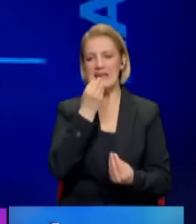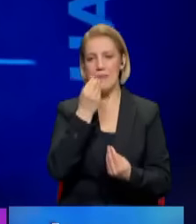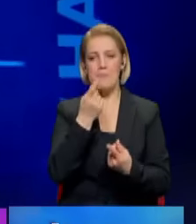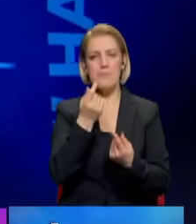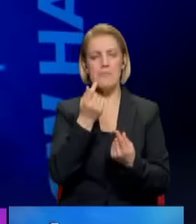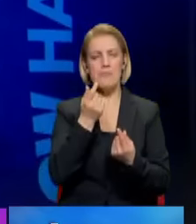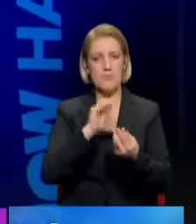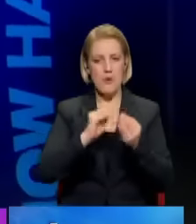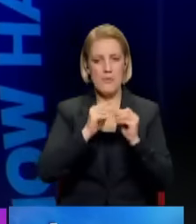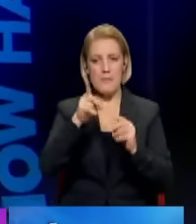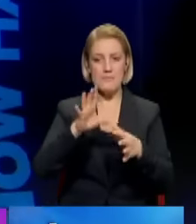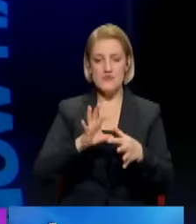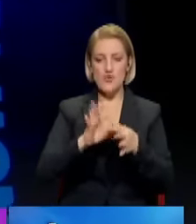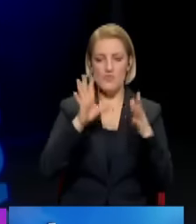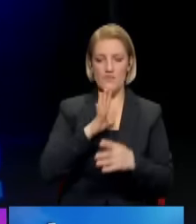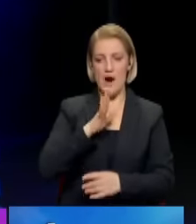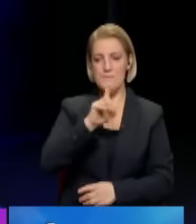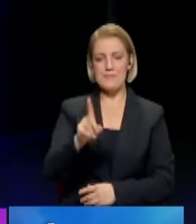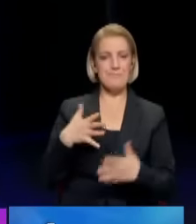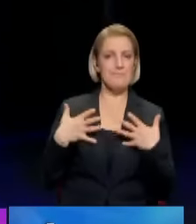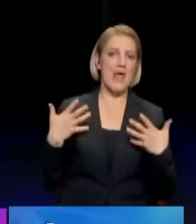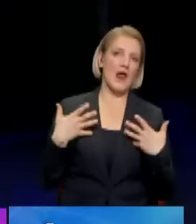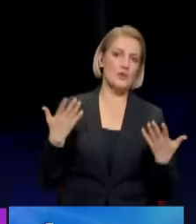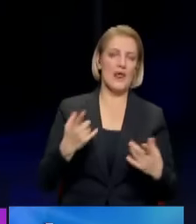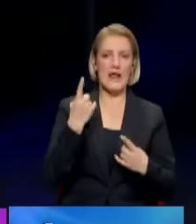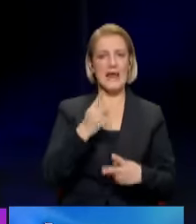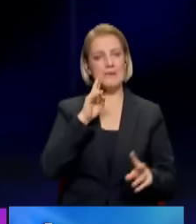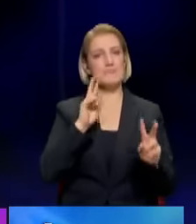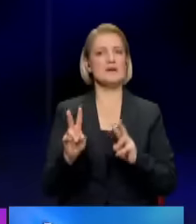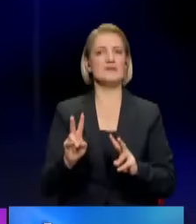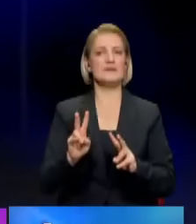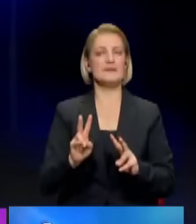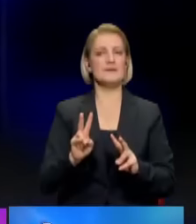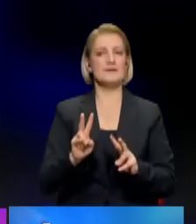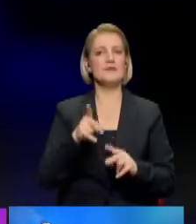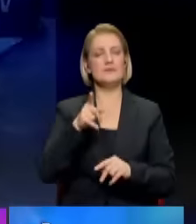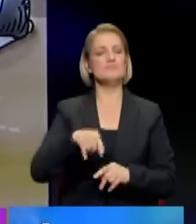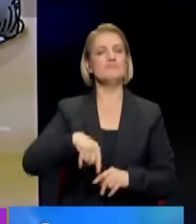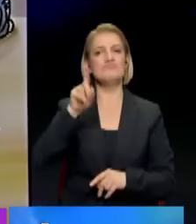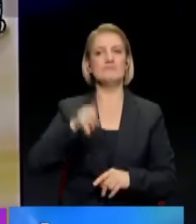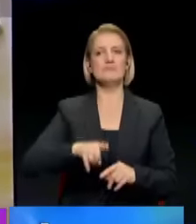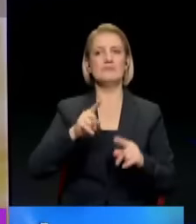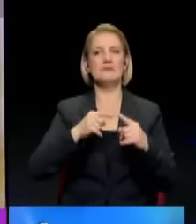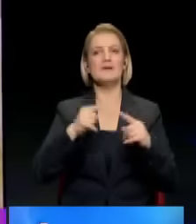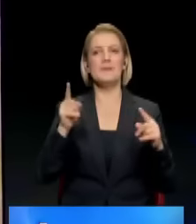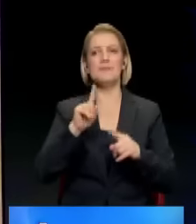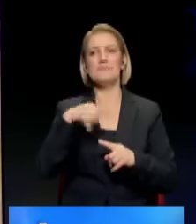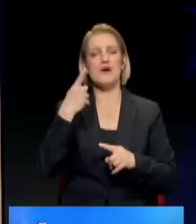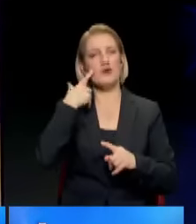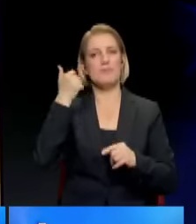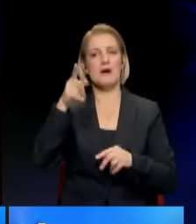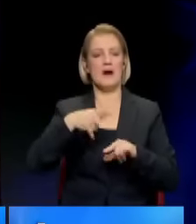çözümü var mı? Onu da merak ediyoruz açıkçası. Şimdi ilk bakış klasiği günün çizgilerine birlikte bakalım. Günün çizgilerinde ise bir başka